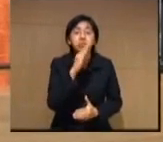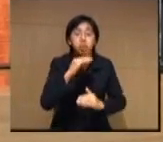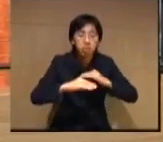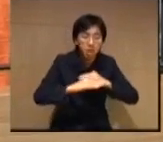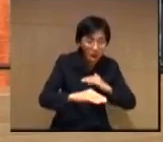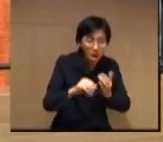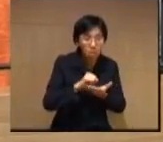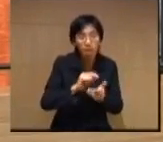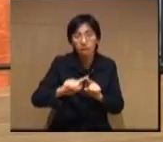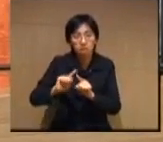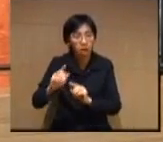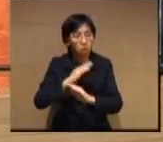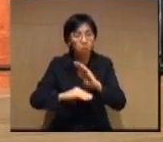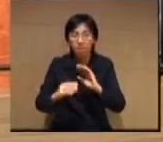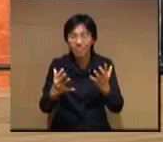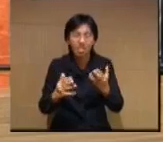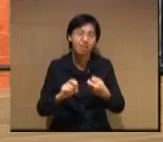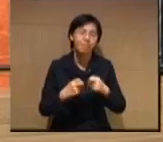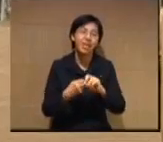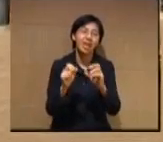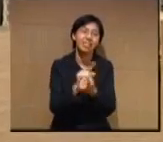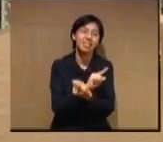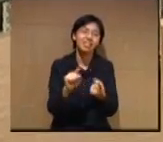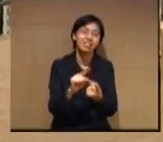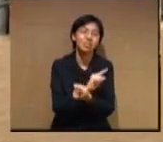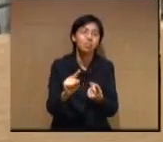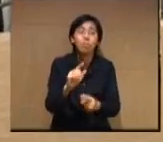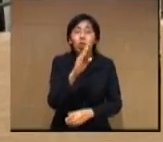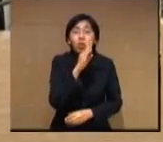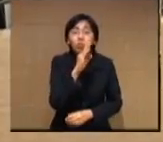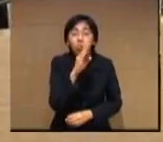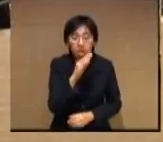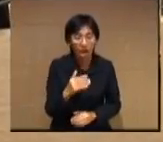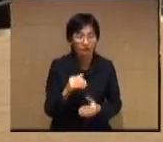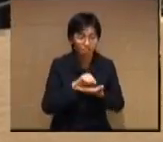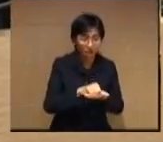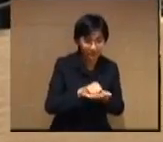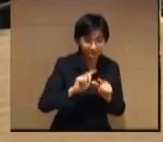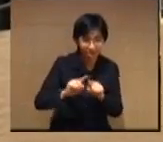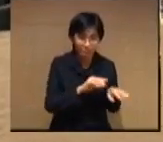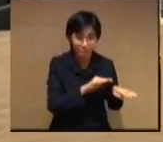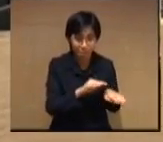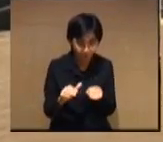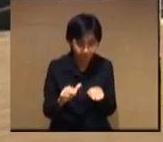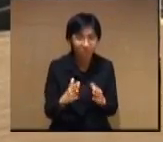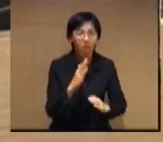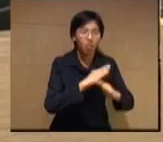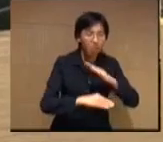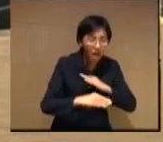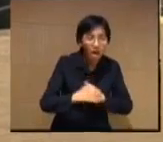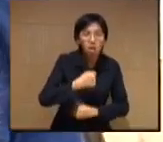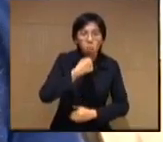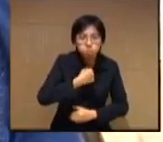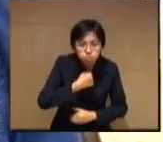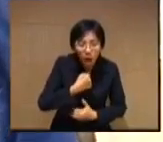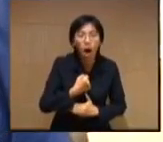downside lymphüg compatibleค้อนมผู้สังคมถ้าหากมีแล้วไม่เฉพาะคนพี่การเท่านานก็ยัมีท bijคงแกฤ